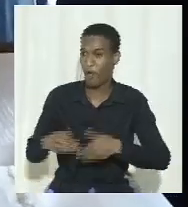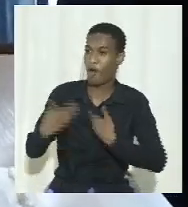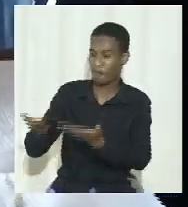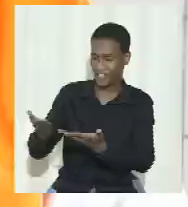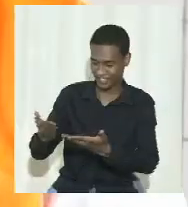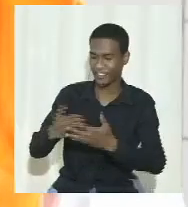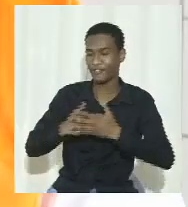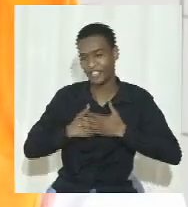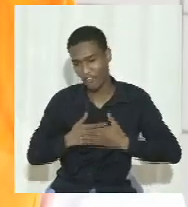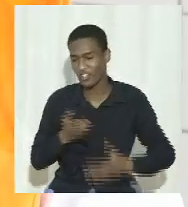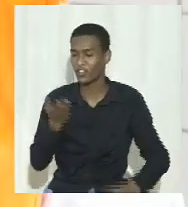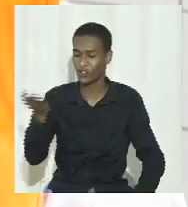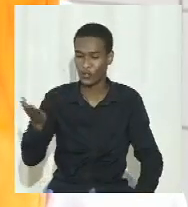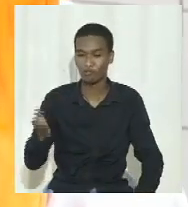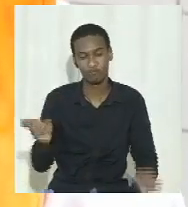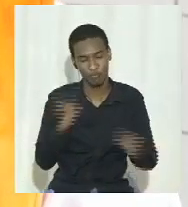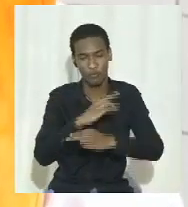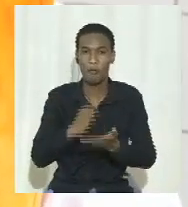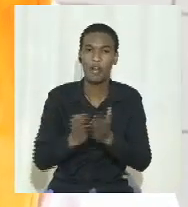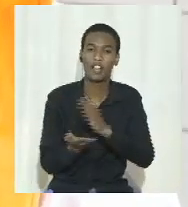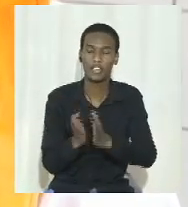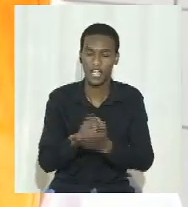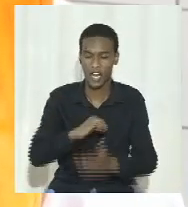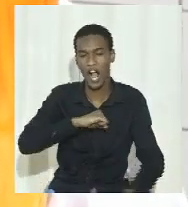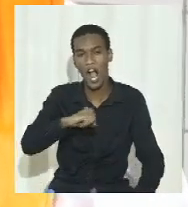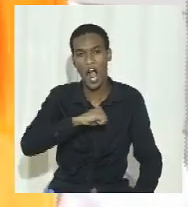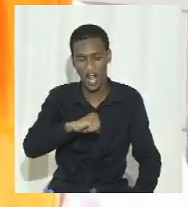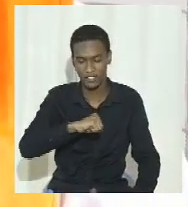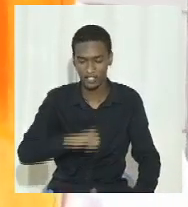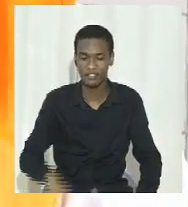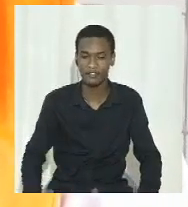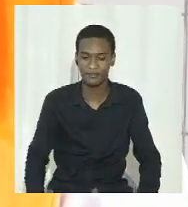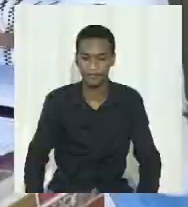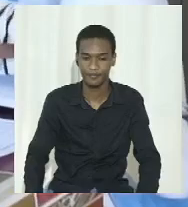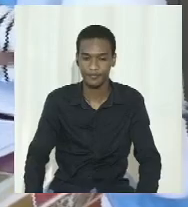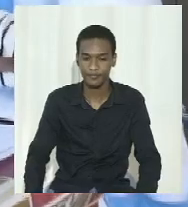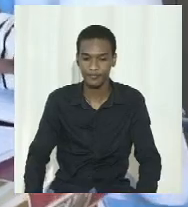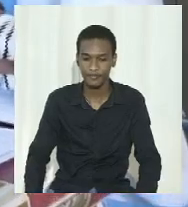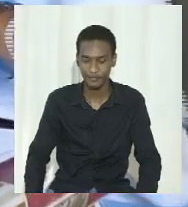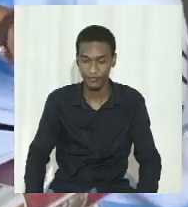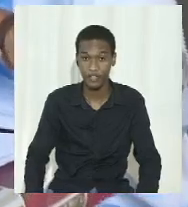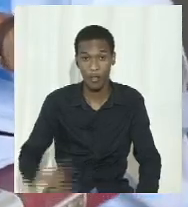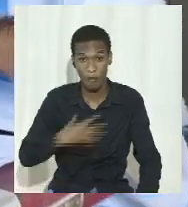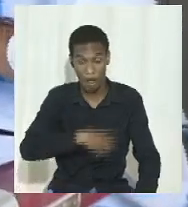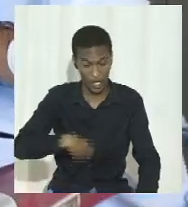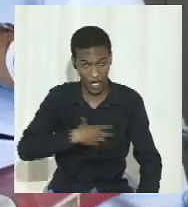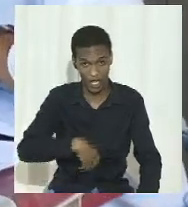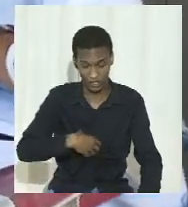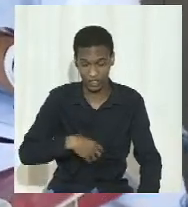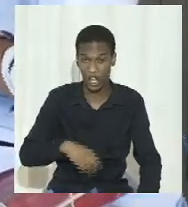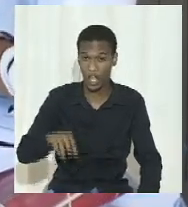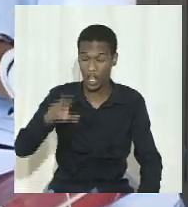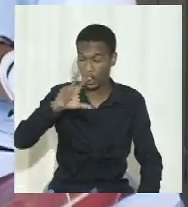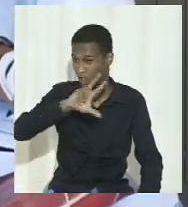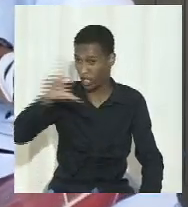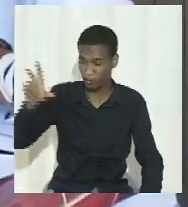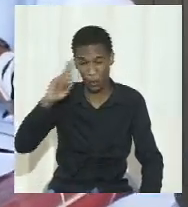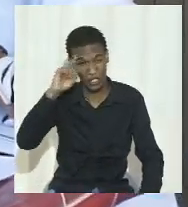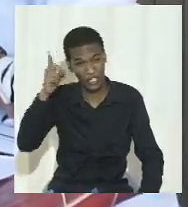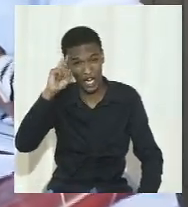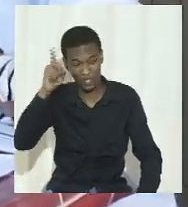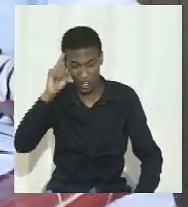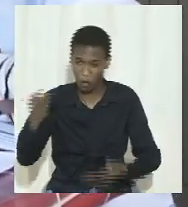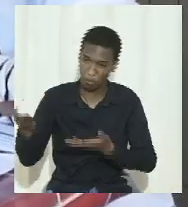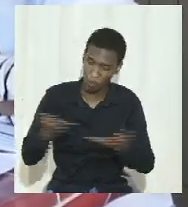CSP2 mba hahafahan'zareo manatanteraka ny asany amin'ny atsakany sy ny andavany. Marary mahery ny telopolo isan'andro eo eo no raisina